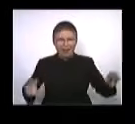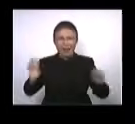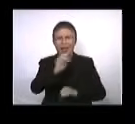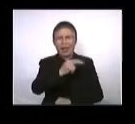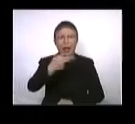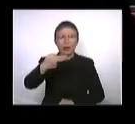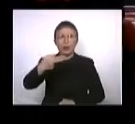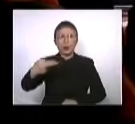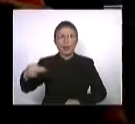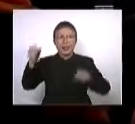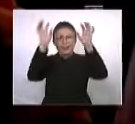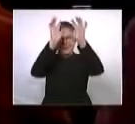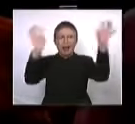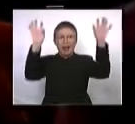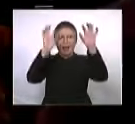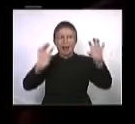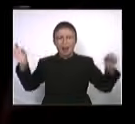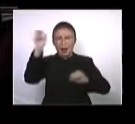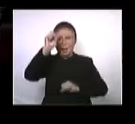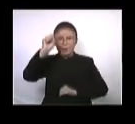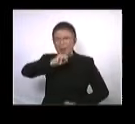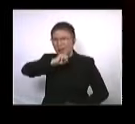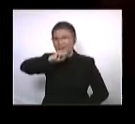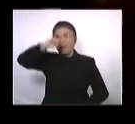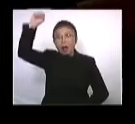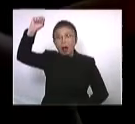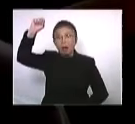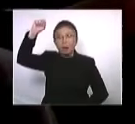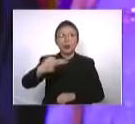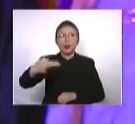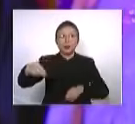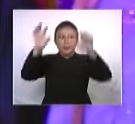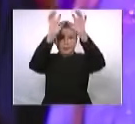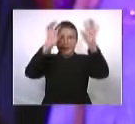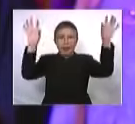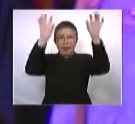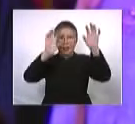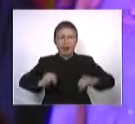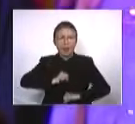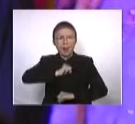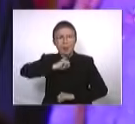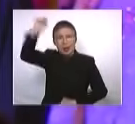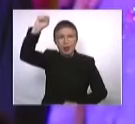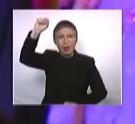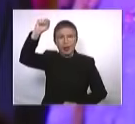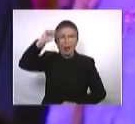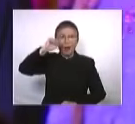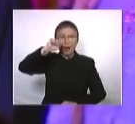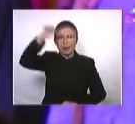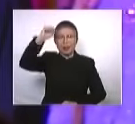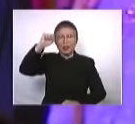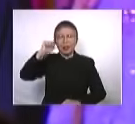beli pertanyaan misalkan jual beli serangan lalu juga saling mengkritik yang tajam mencari